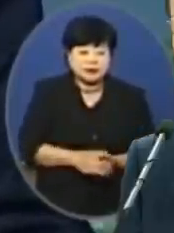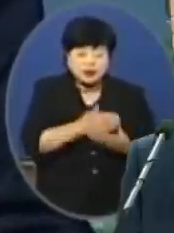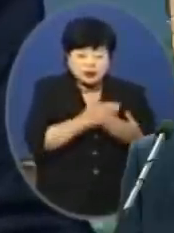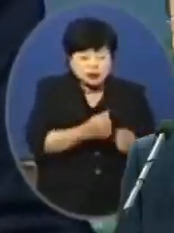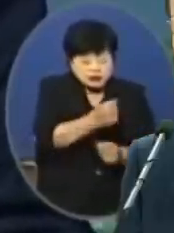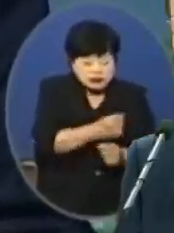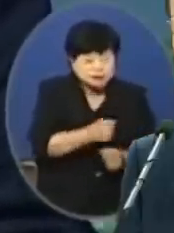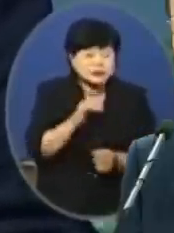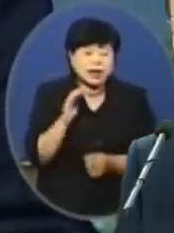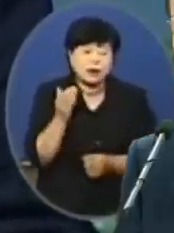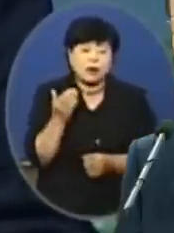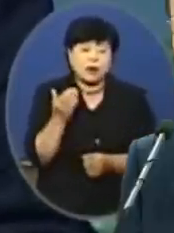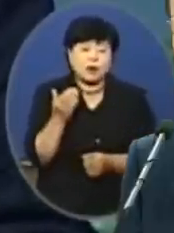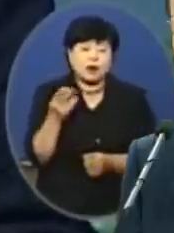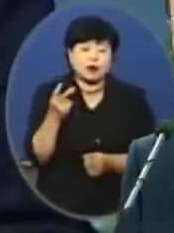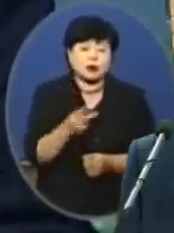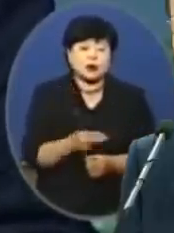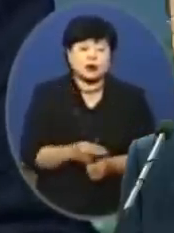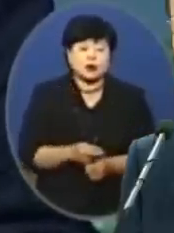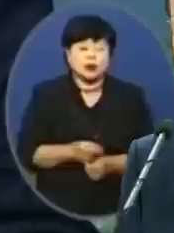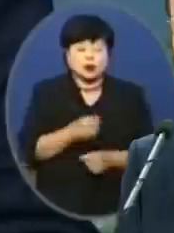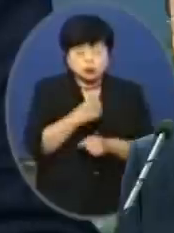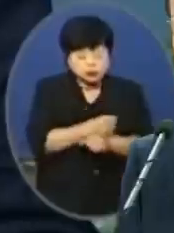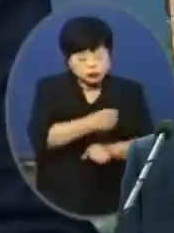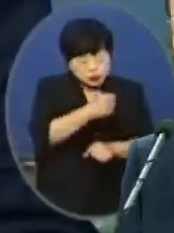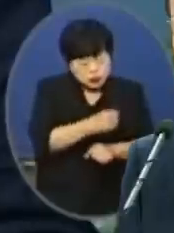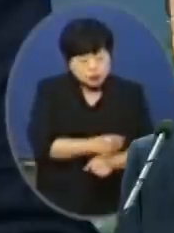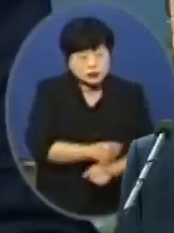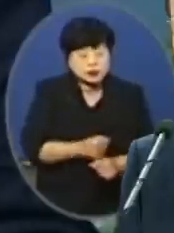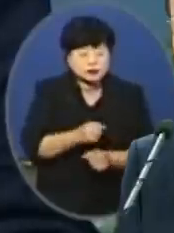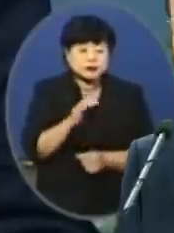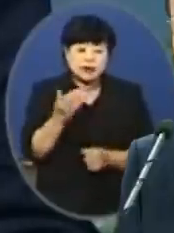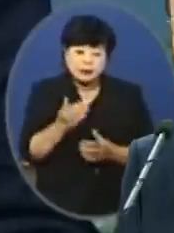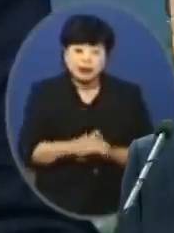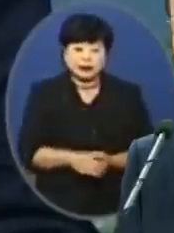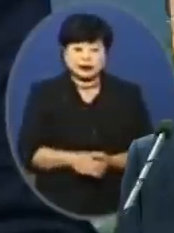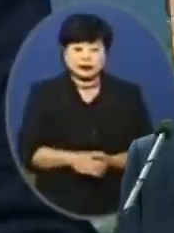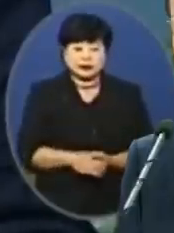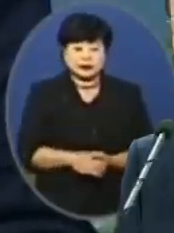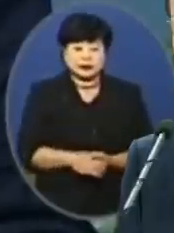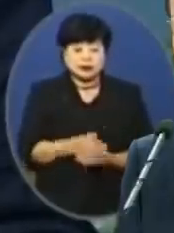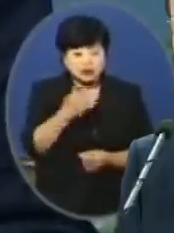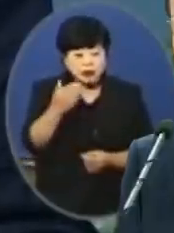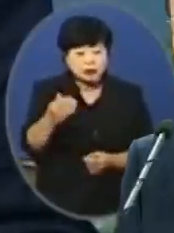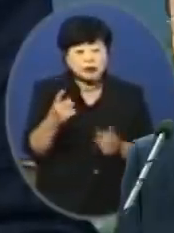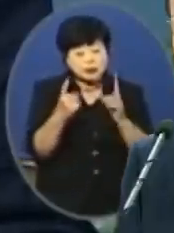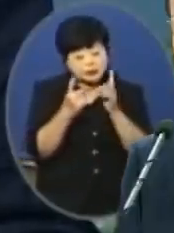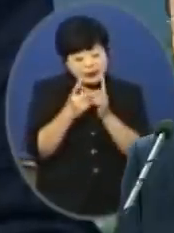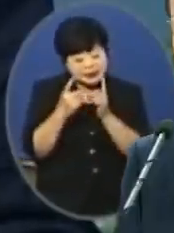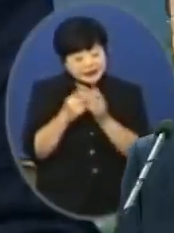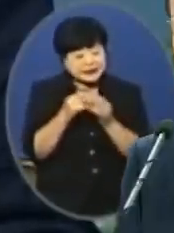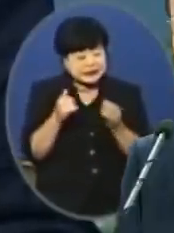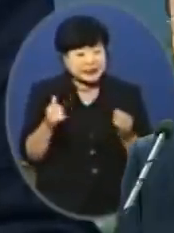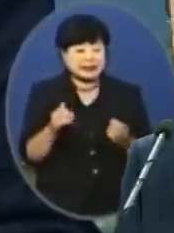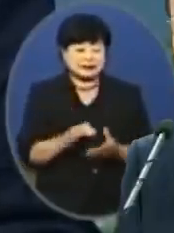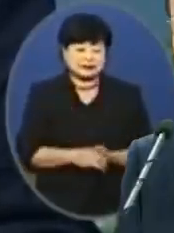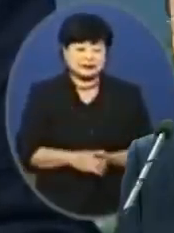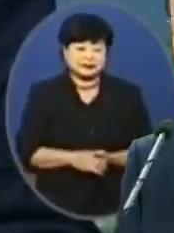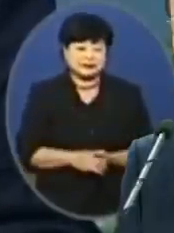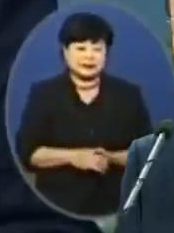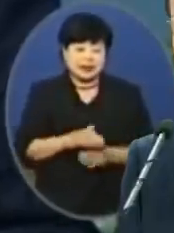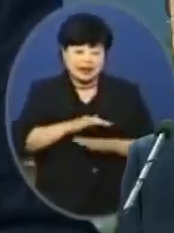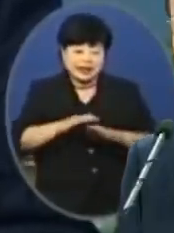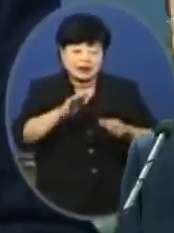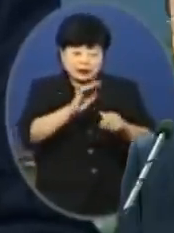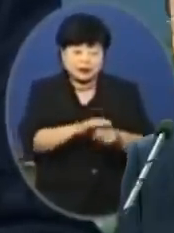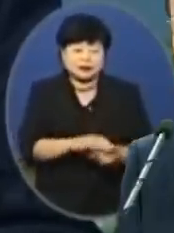무거운 짐이 되고 수고로운 짐이 되는데 여러분 만난 사람이 그거 다 내가 해결해 줄